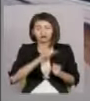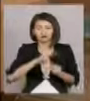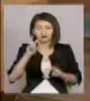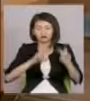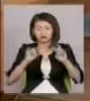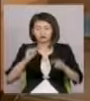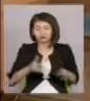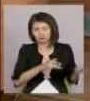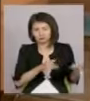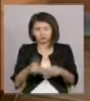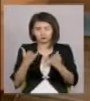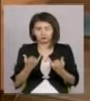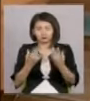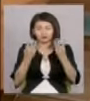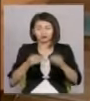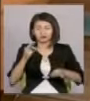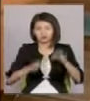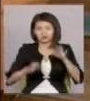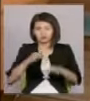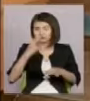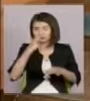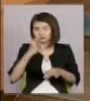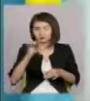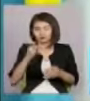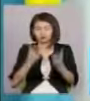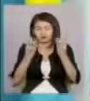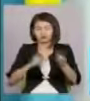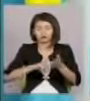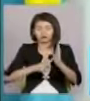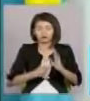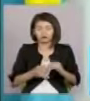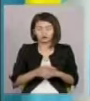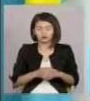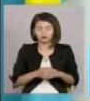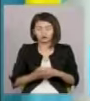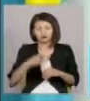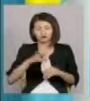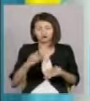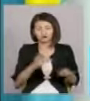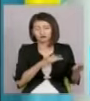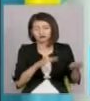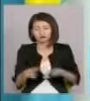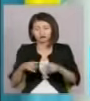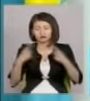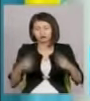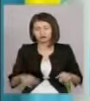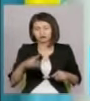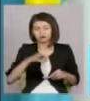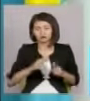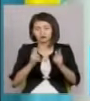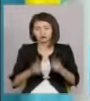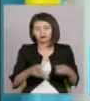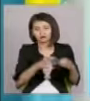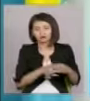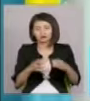дело. Сегодня, после судебного разбирательства, в этом деле поставлена точка. По данному делу, в совокупности других достоверных объективных